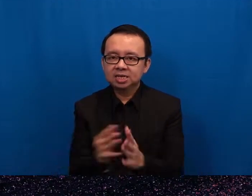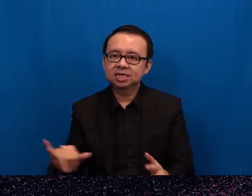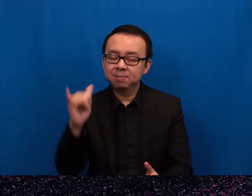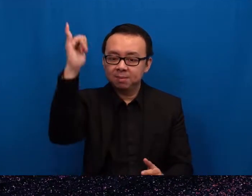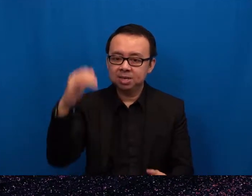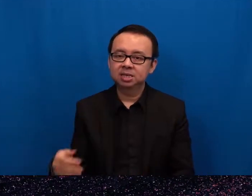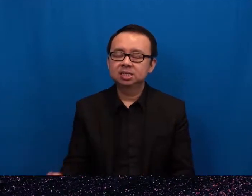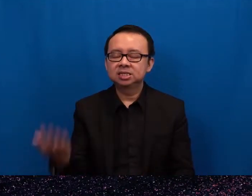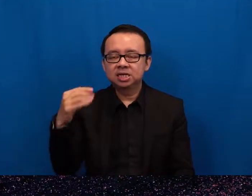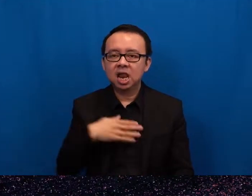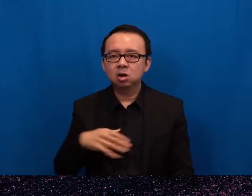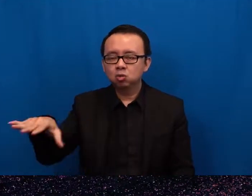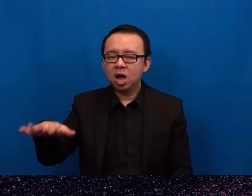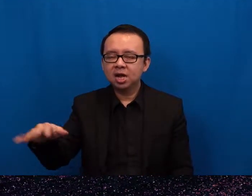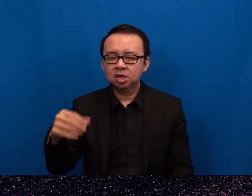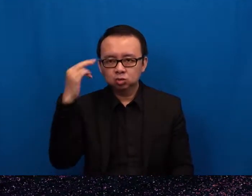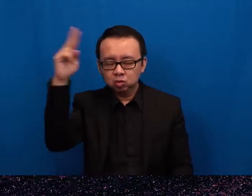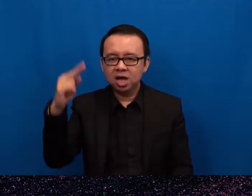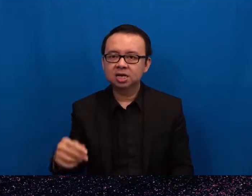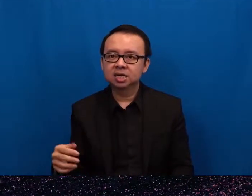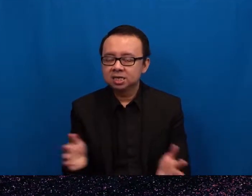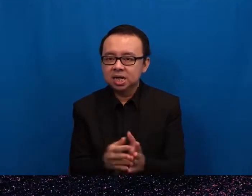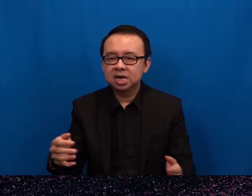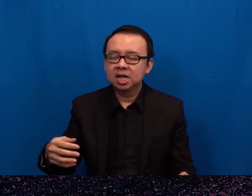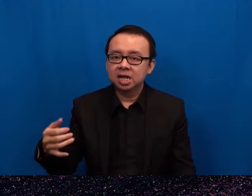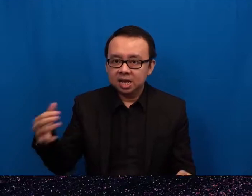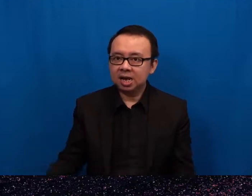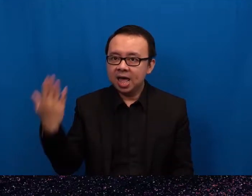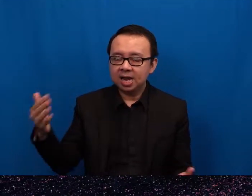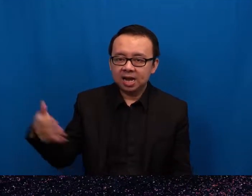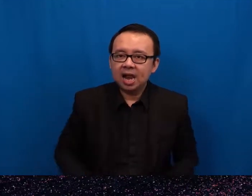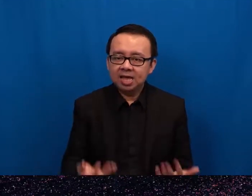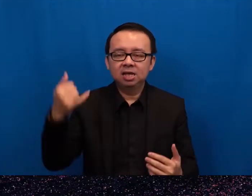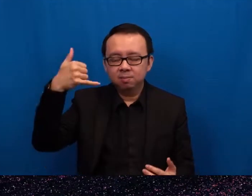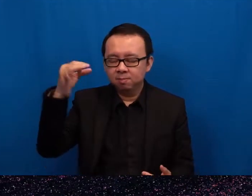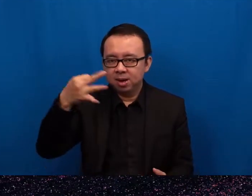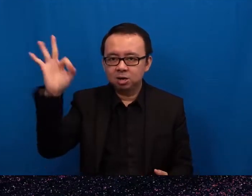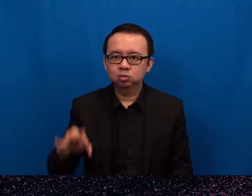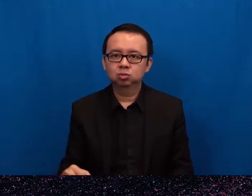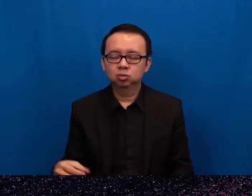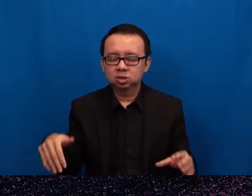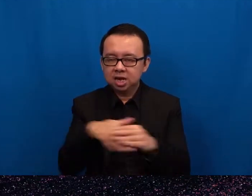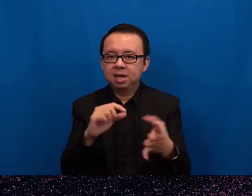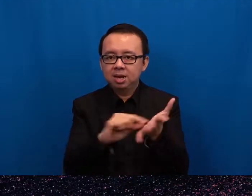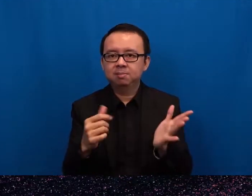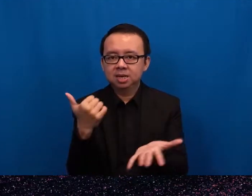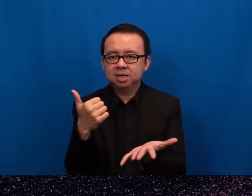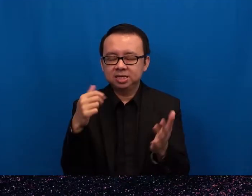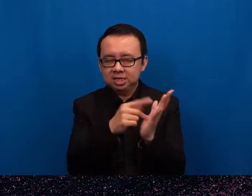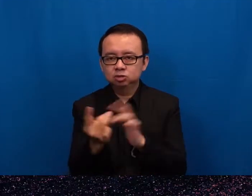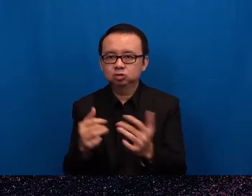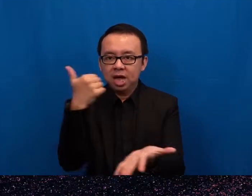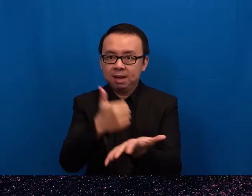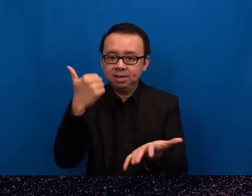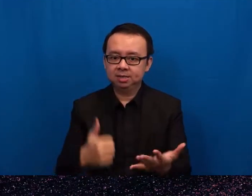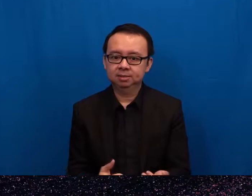Tuhan, lahir baru oleh firman. Dalam nama Yesus. Amin. Kasih tepuk tangan untuk Tuhan Yesus. Haleluya.